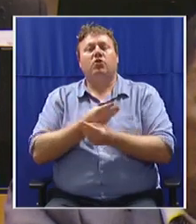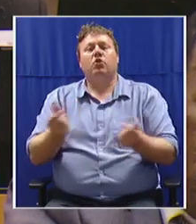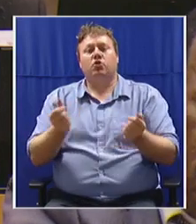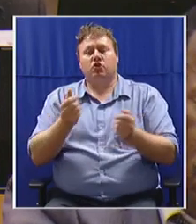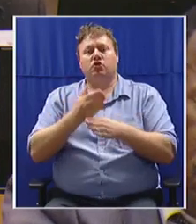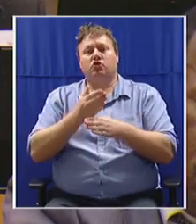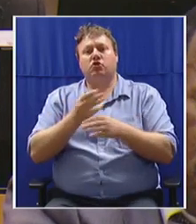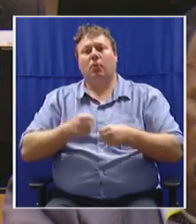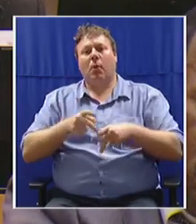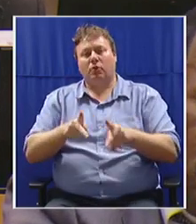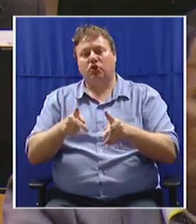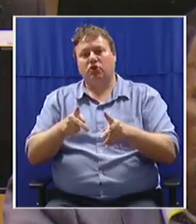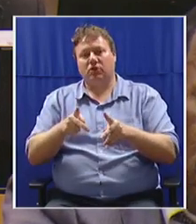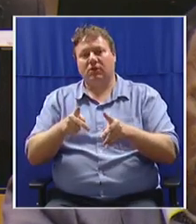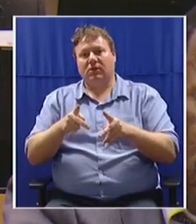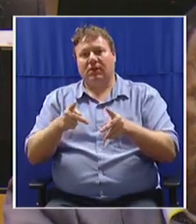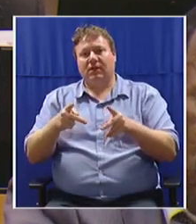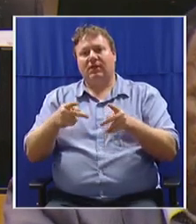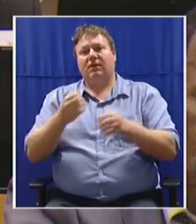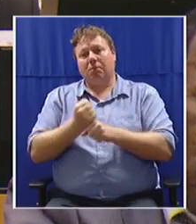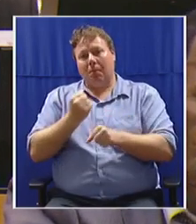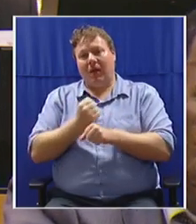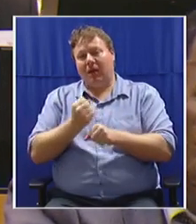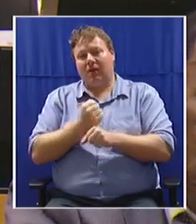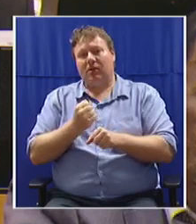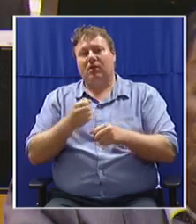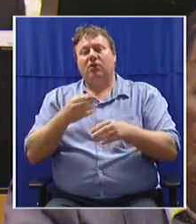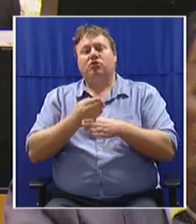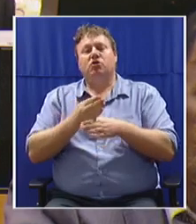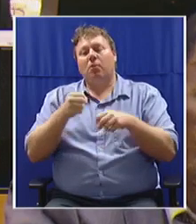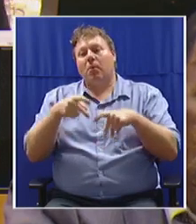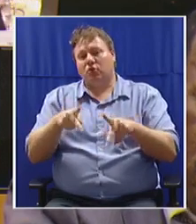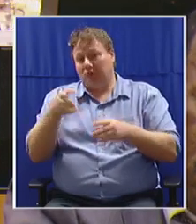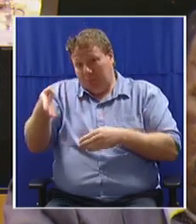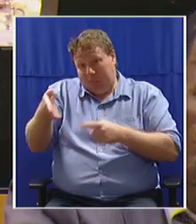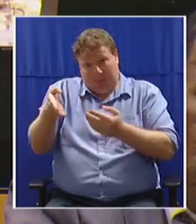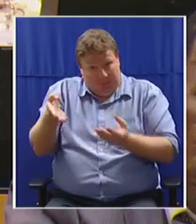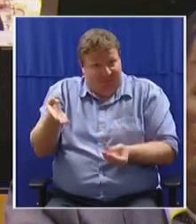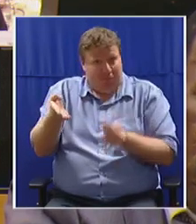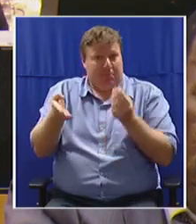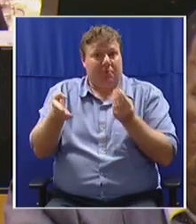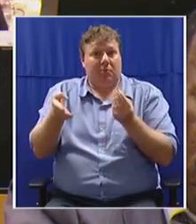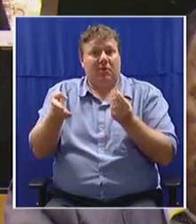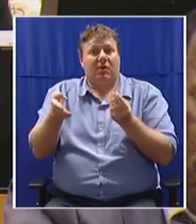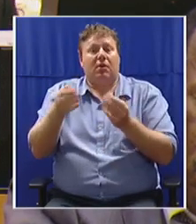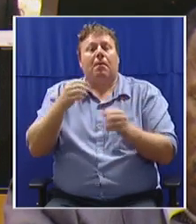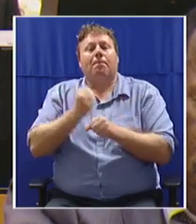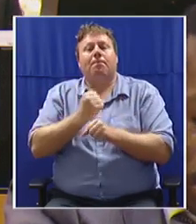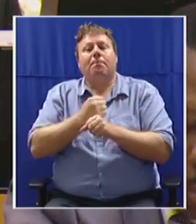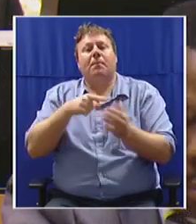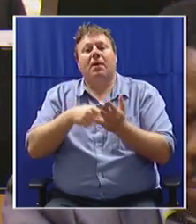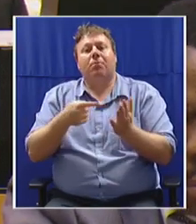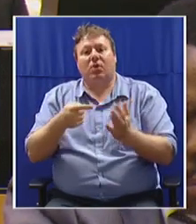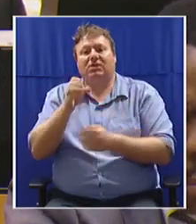amathuba emisebenzi senza kanjani ukuthi kube abantu baseNingizimu Afrika abazuza kuqala kulawo mathuba kunokuba kuzuza abantu abaqhamuka kwamanye